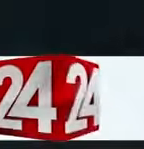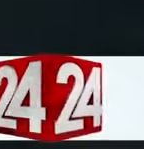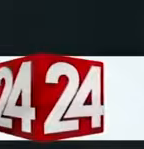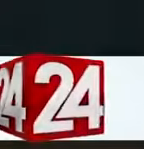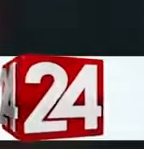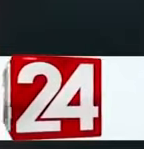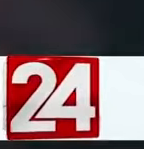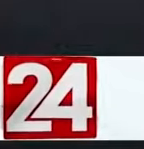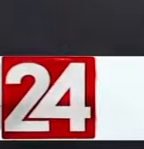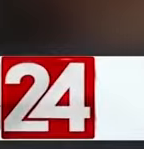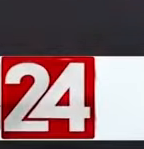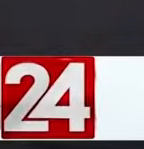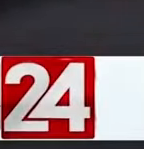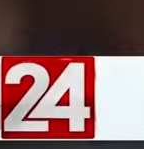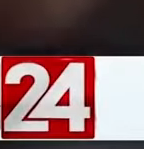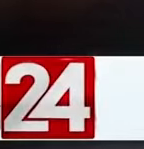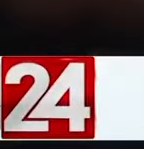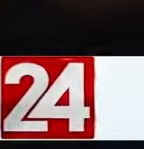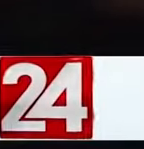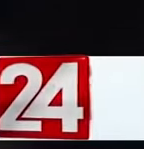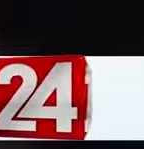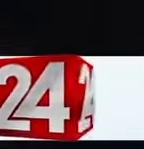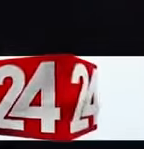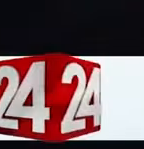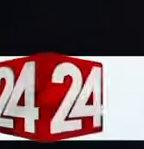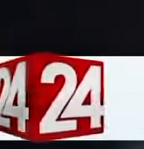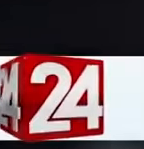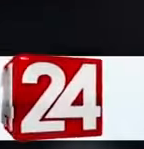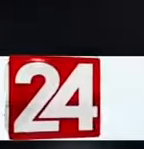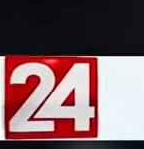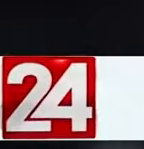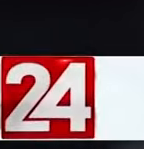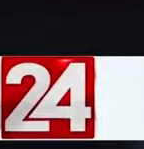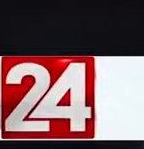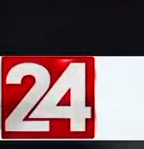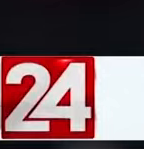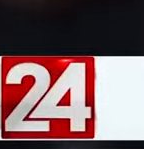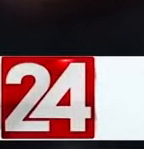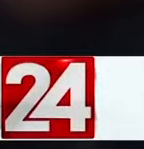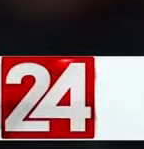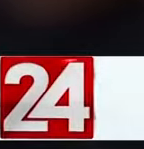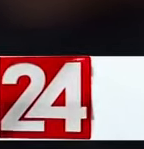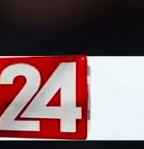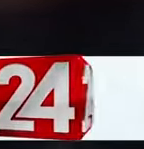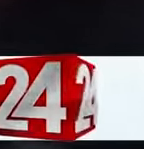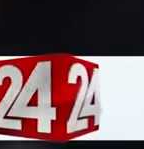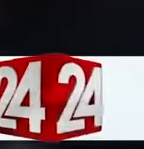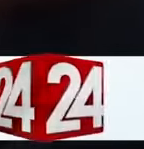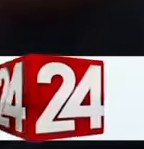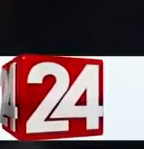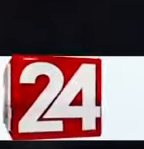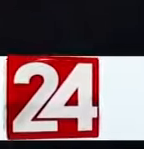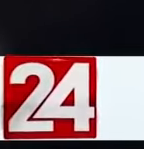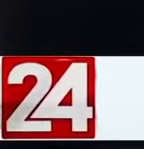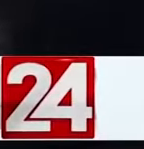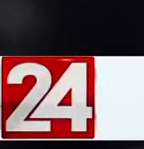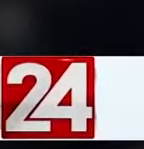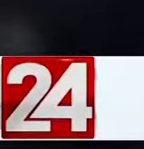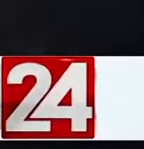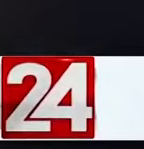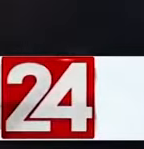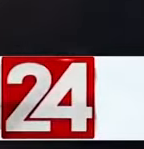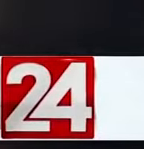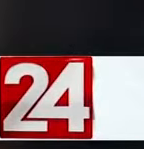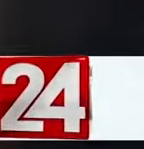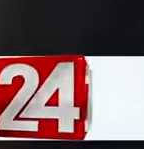Susunod, exclusive. Dating pulis na pumatay umano sa nakapikunan niyang kabaro,